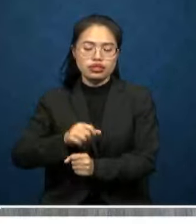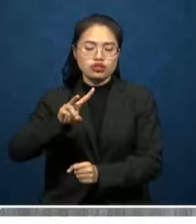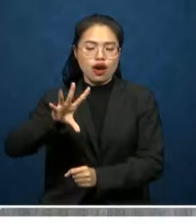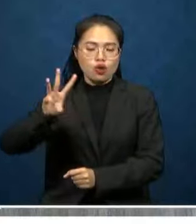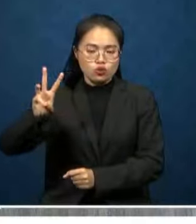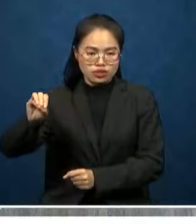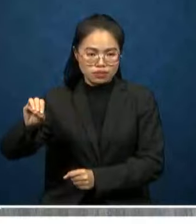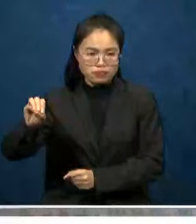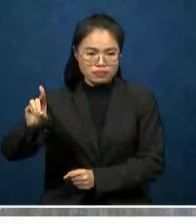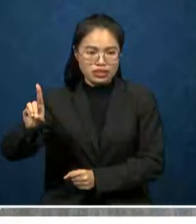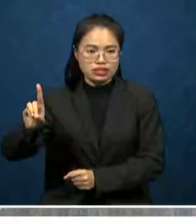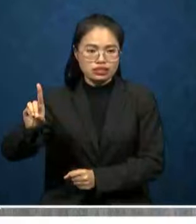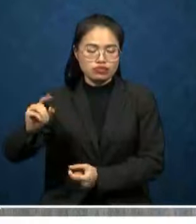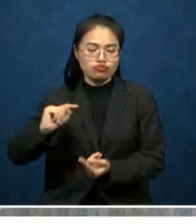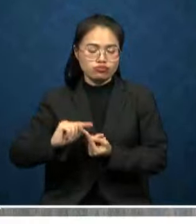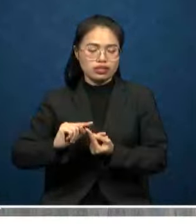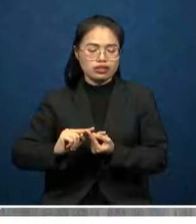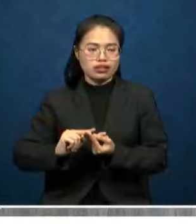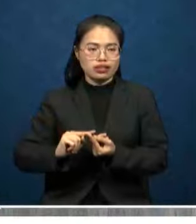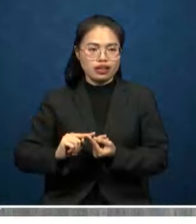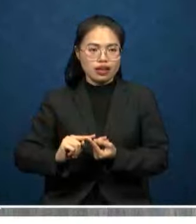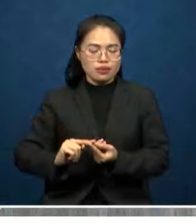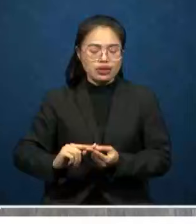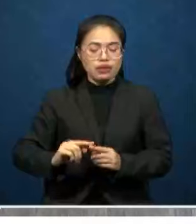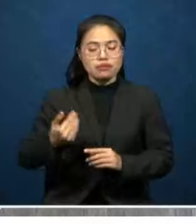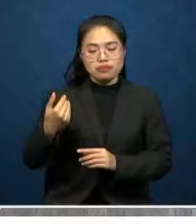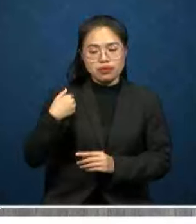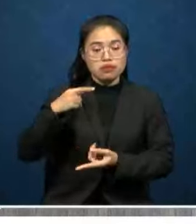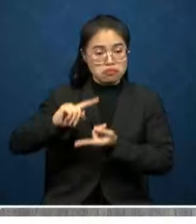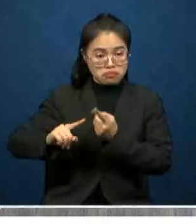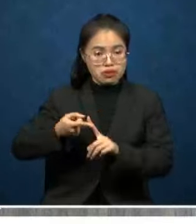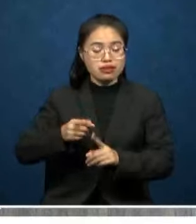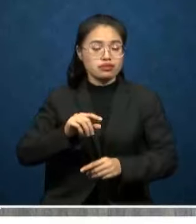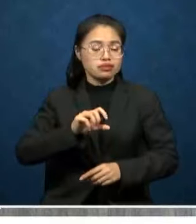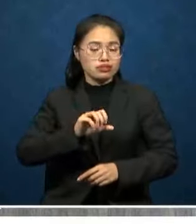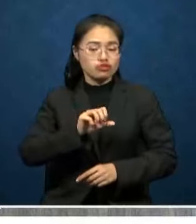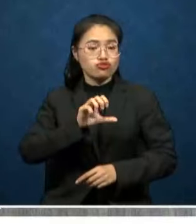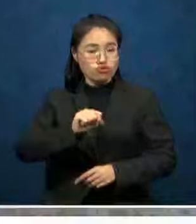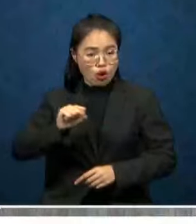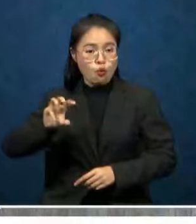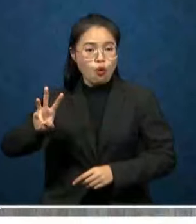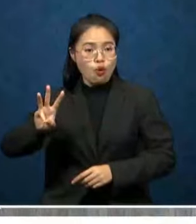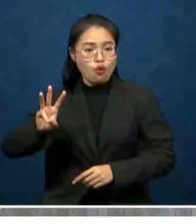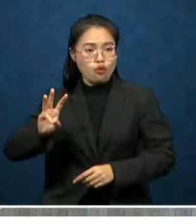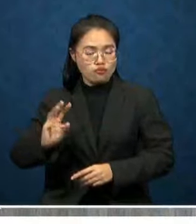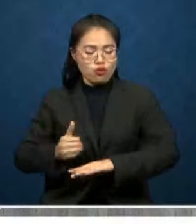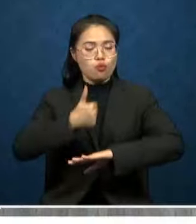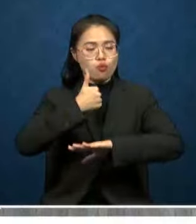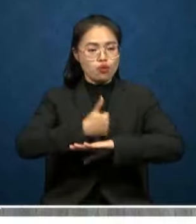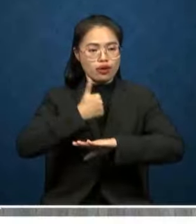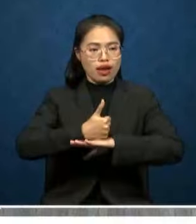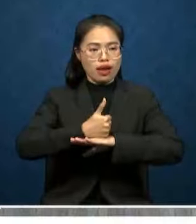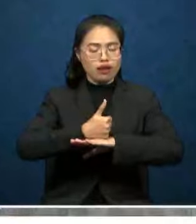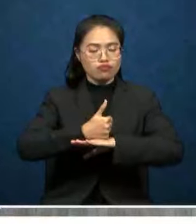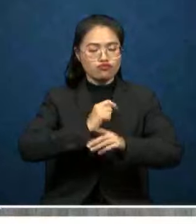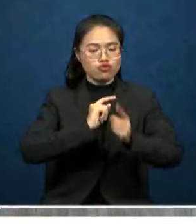2561ซึ่งมีท่านพลเอกอักษราเกิดผลเพื่อนสมาชิกวุฒิสภาขออนุญาตเอ่ยชื่อเป็นหัวหน้าคณะผู้จา